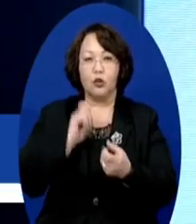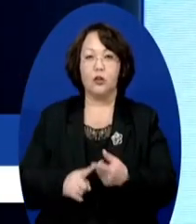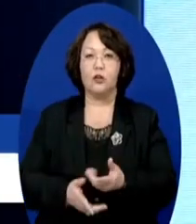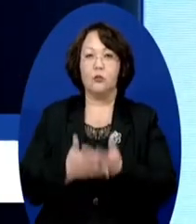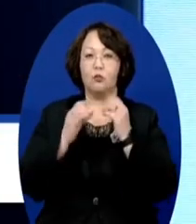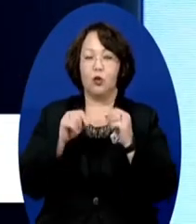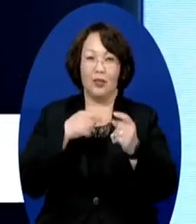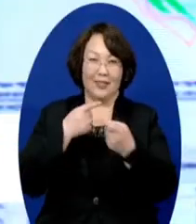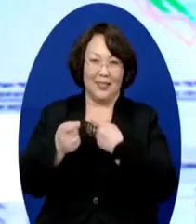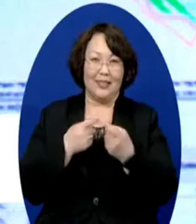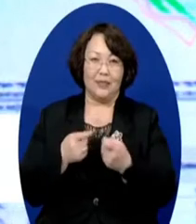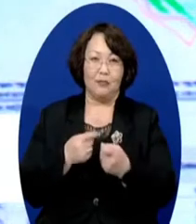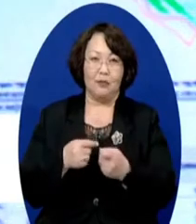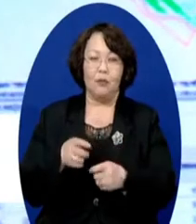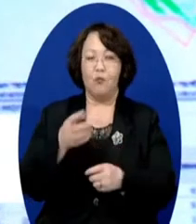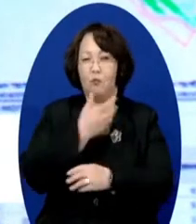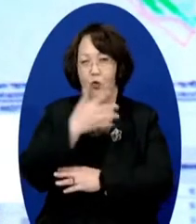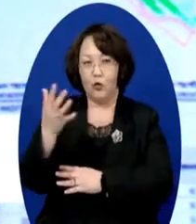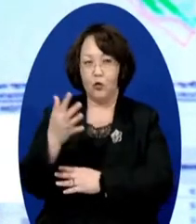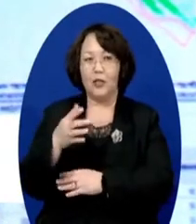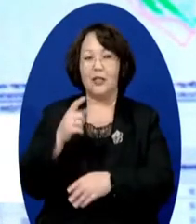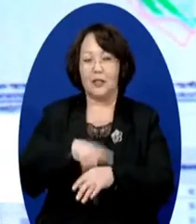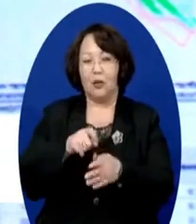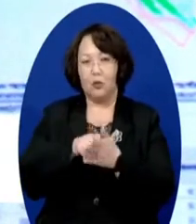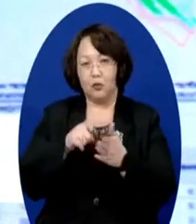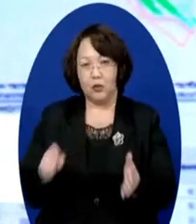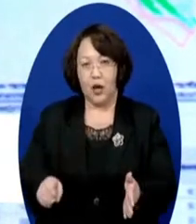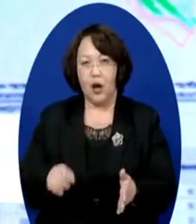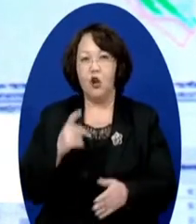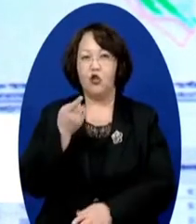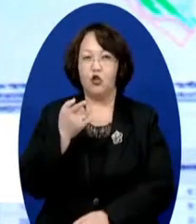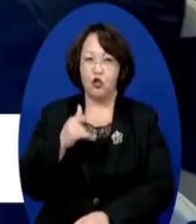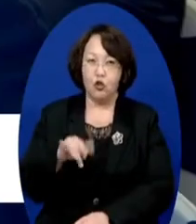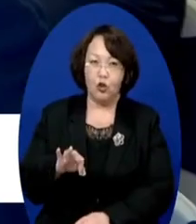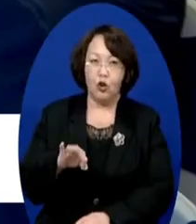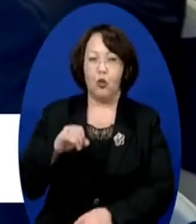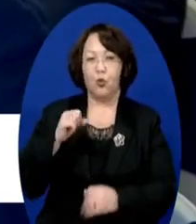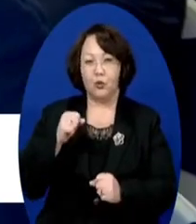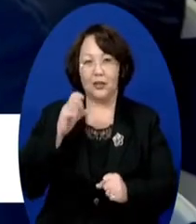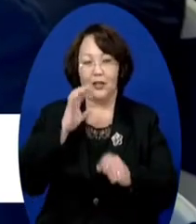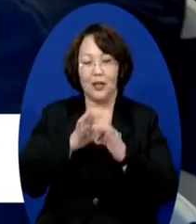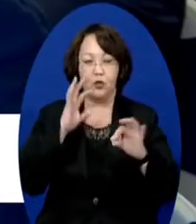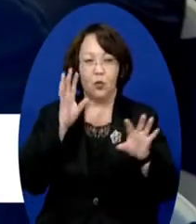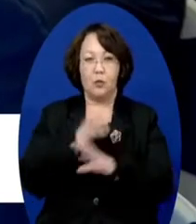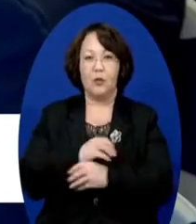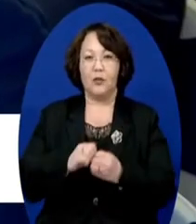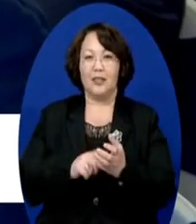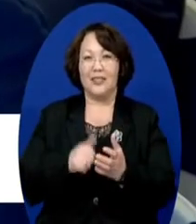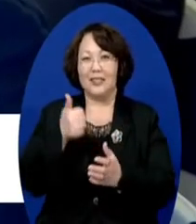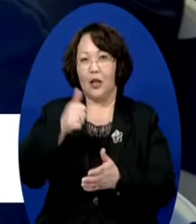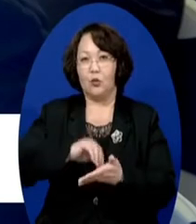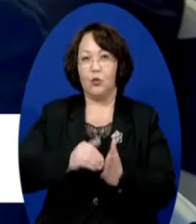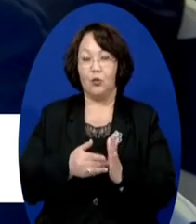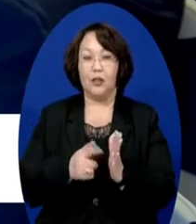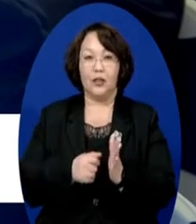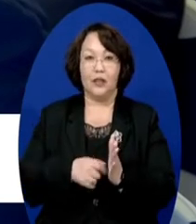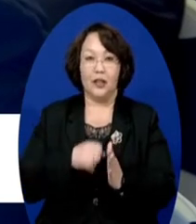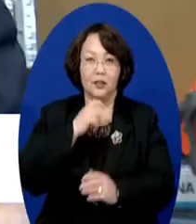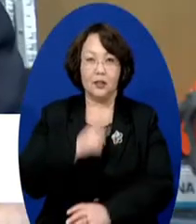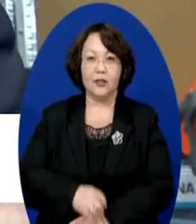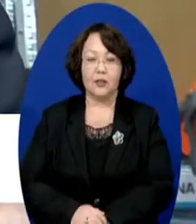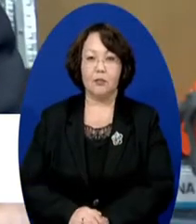байлаа. Мод тарих нь цаг хугацаа, хөрөнгө хүч, нарийн зохион байгуулалт шаардсан ажил учраас сайн төлөвлөх хэрэгтэйгч онцолж байсан